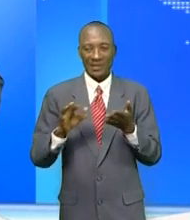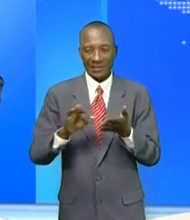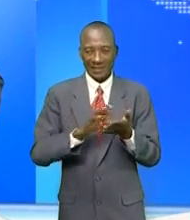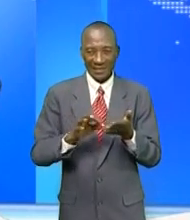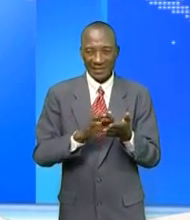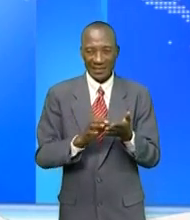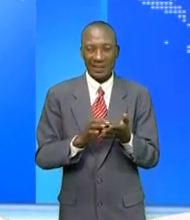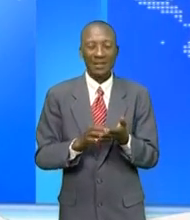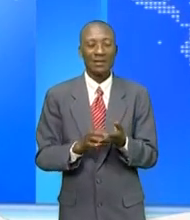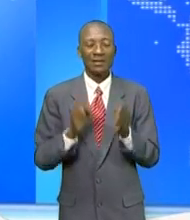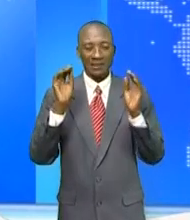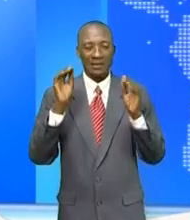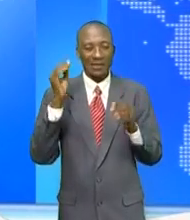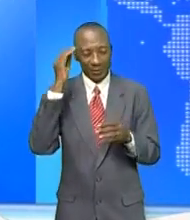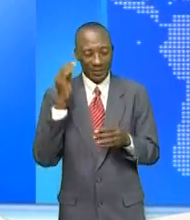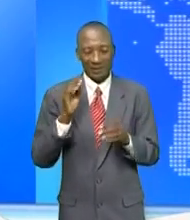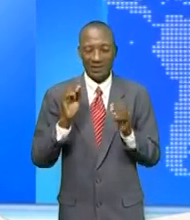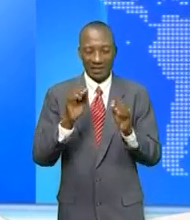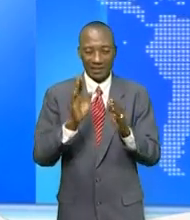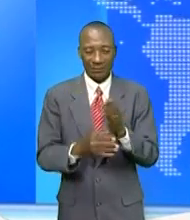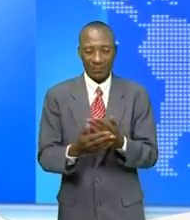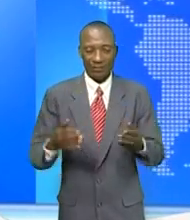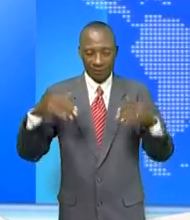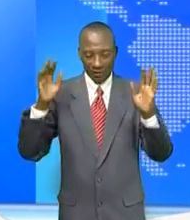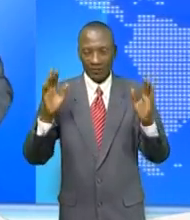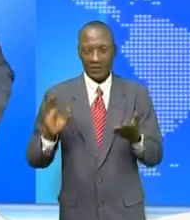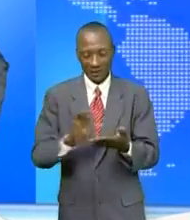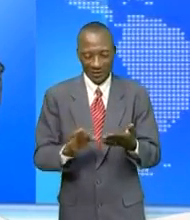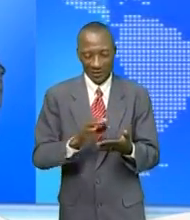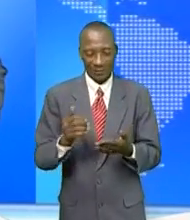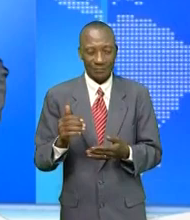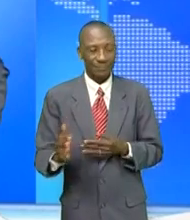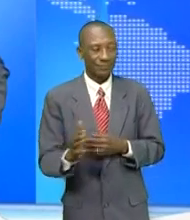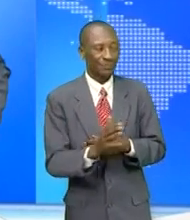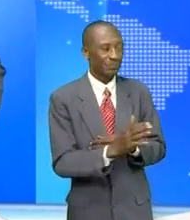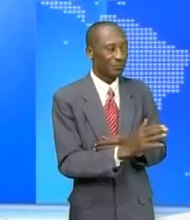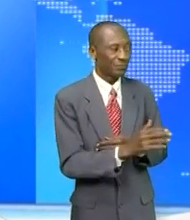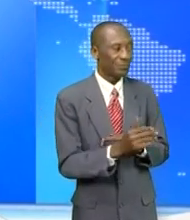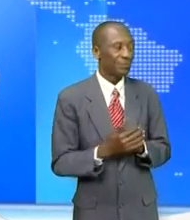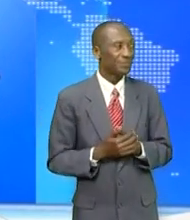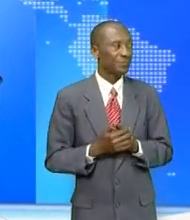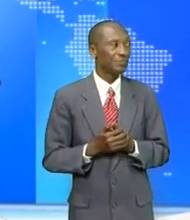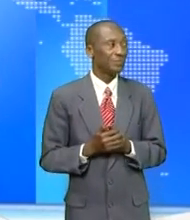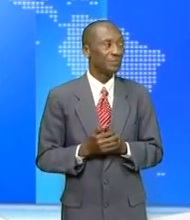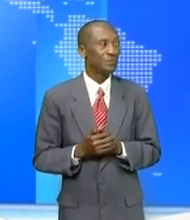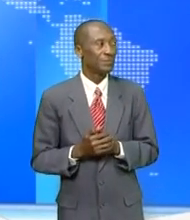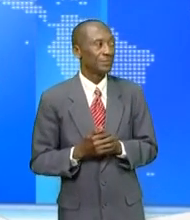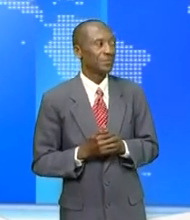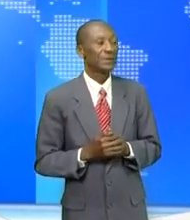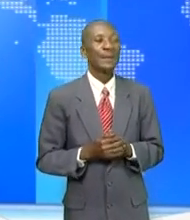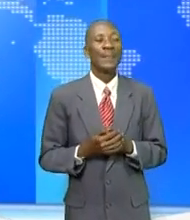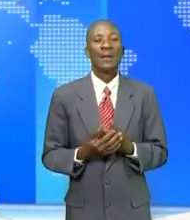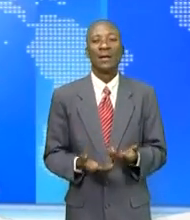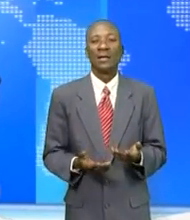l'enseignement primaire, secondaire et technique. On va y revenir en image également dans ce journal dans un instant. La RDC, grenier de l'Afrique